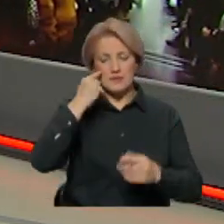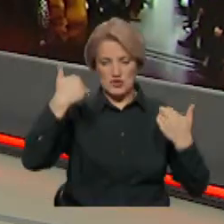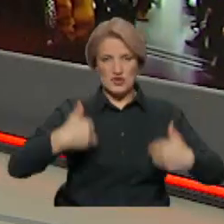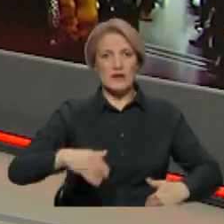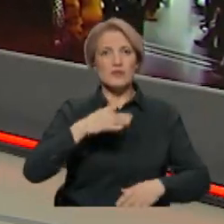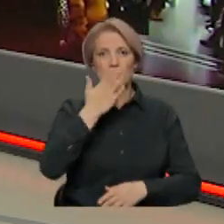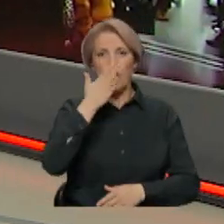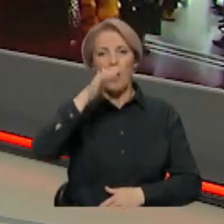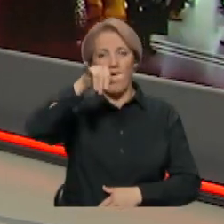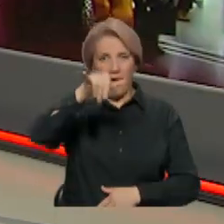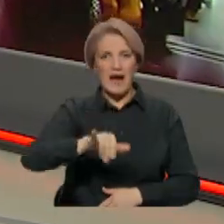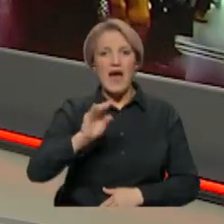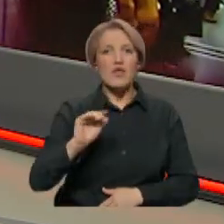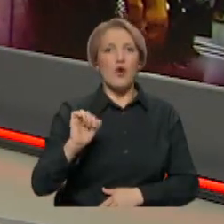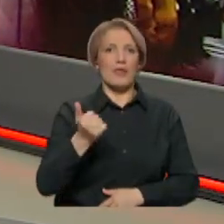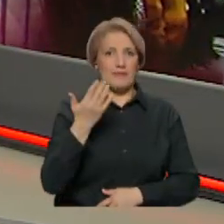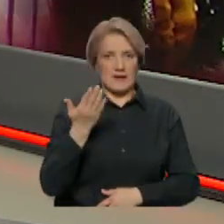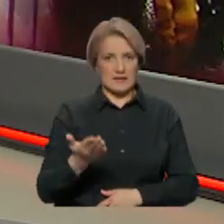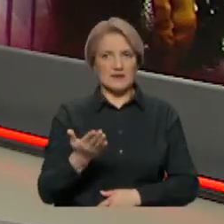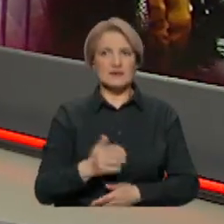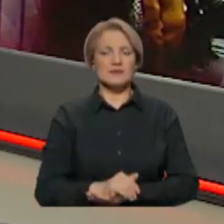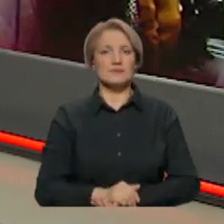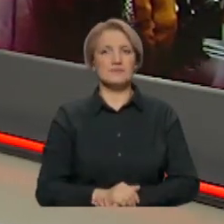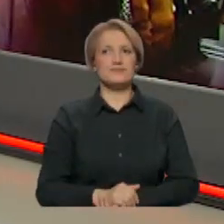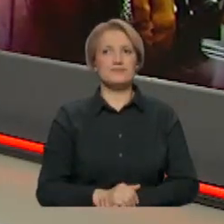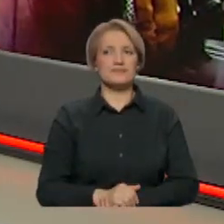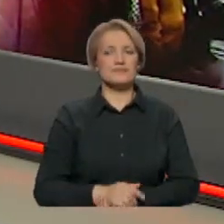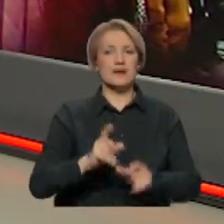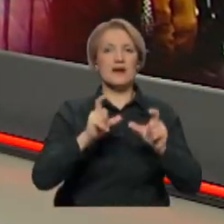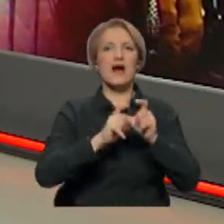haklarının en önemlilerindendir. Gazi Mustafa Kemal Atatürk.